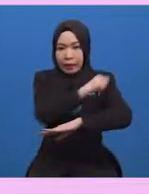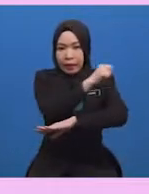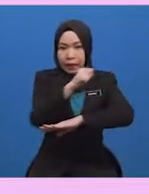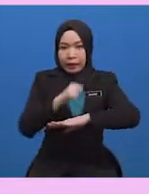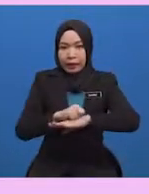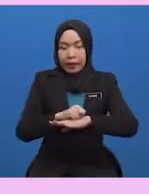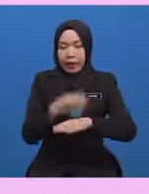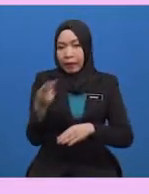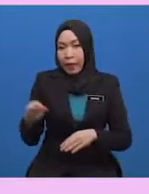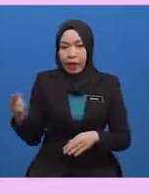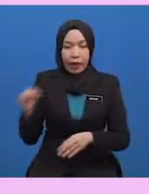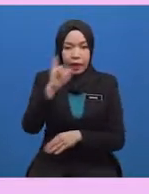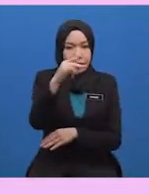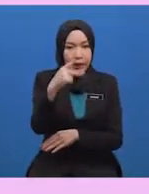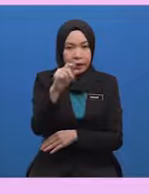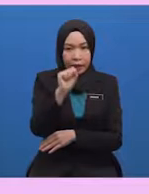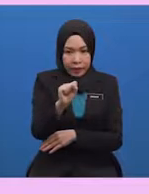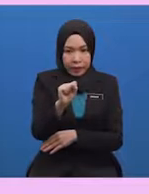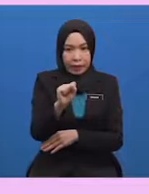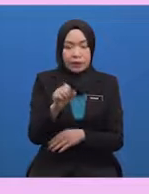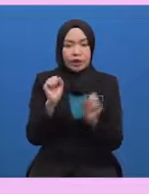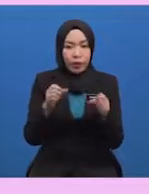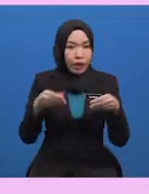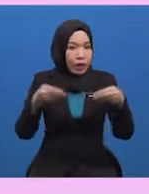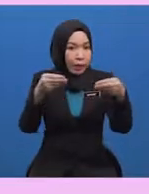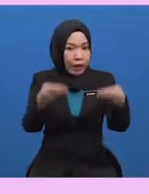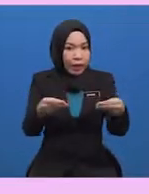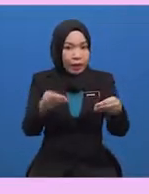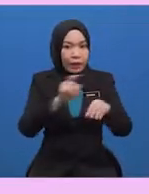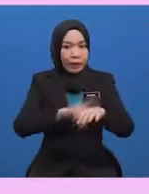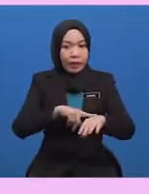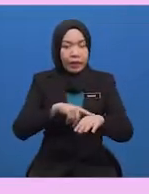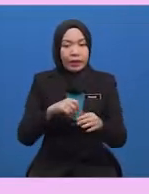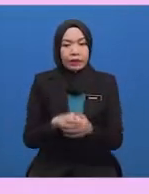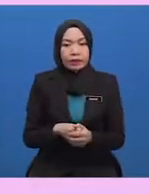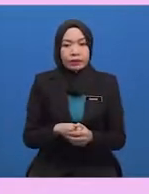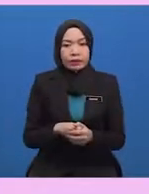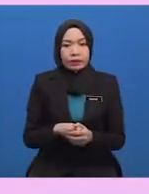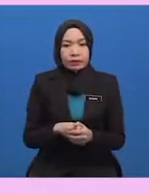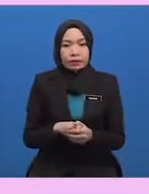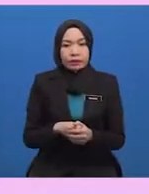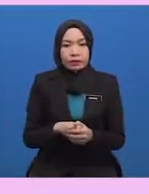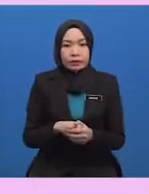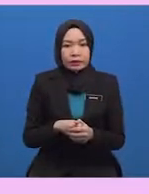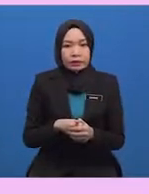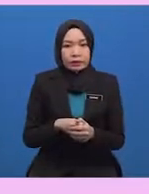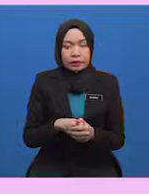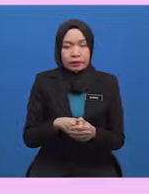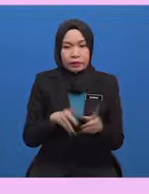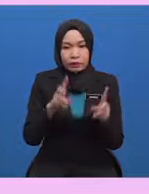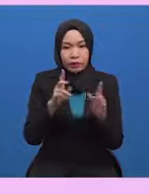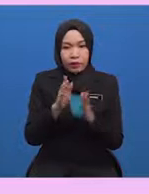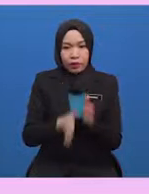siap yang terdapat di bandar dibekalkan kepada penduduk luar bandar untuk kegunaan harian